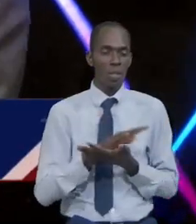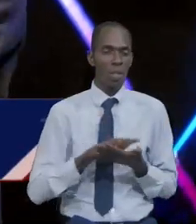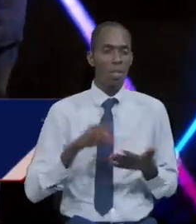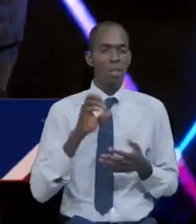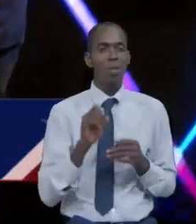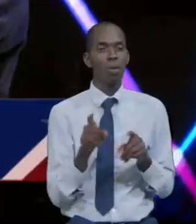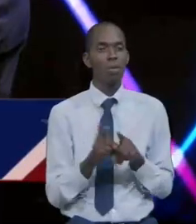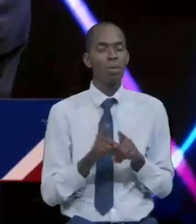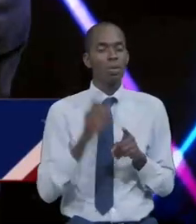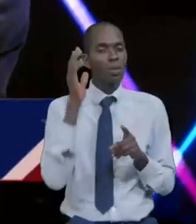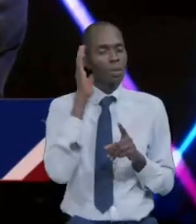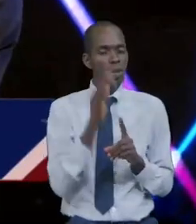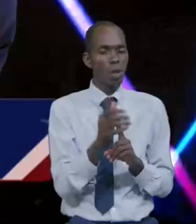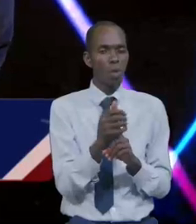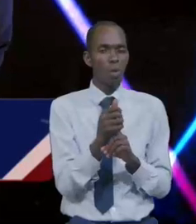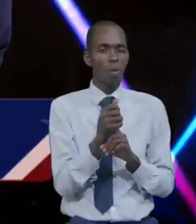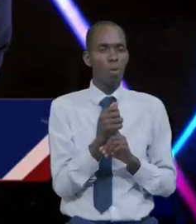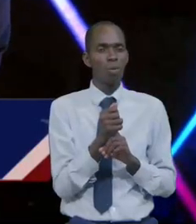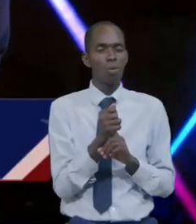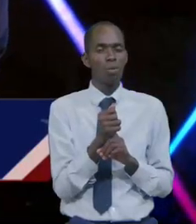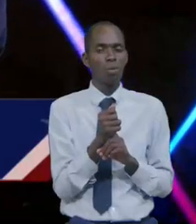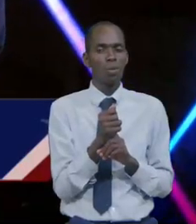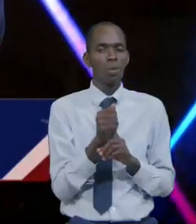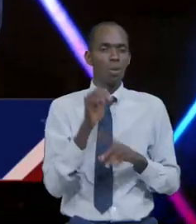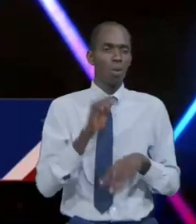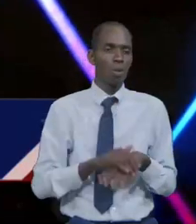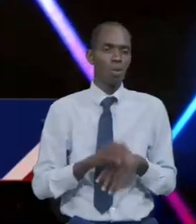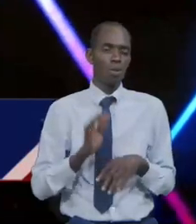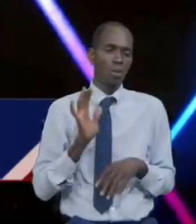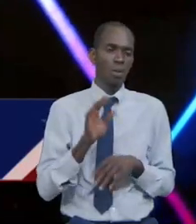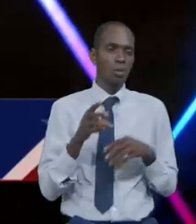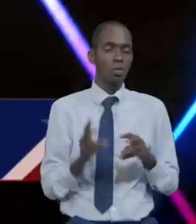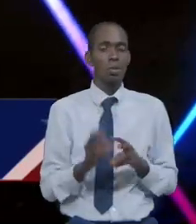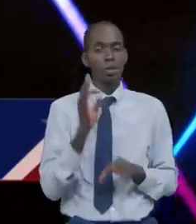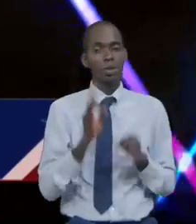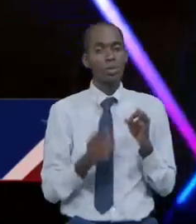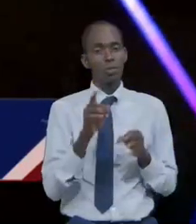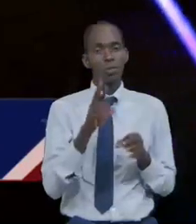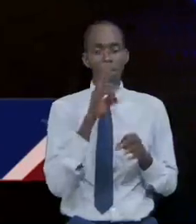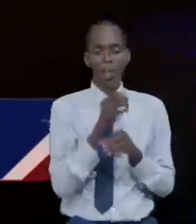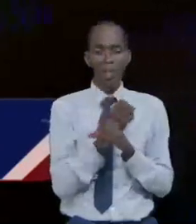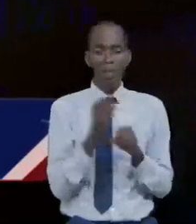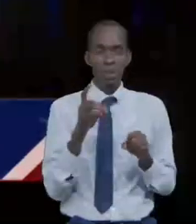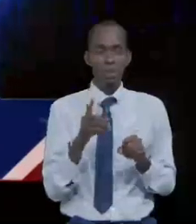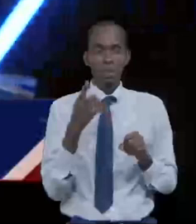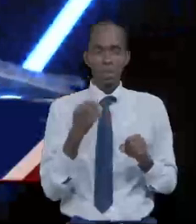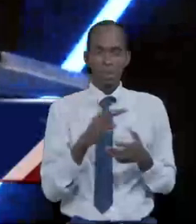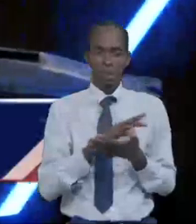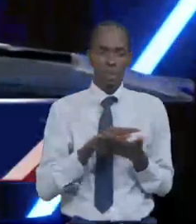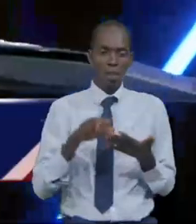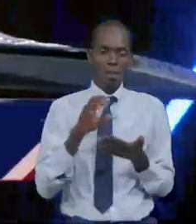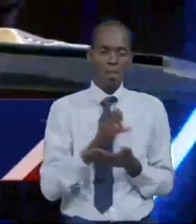juste néanmoins demeure ferme dans sa voie. Et tu es sauvé? Le juste